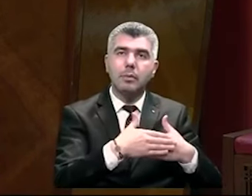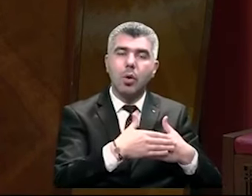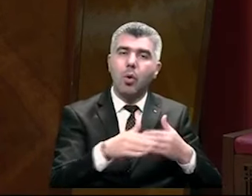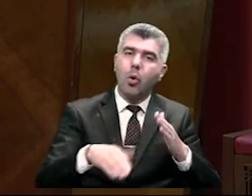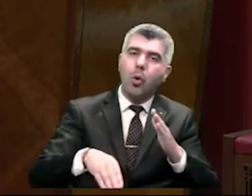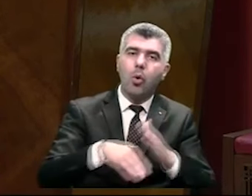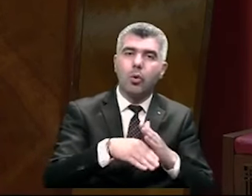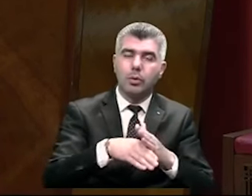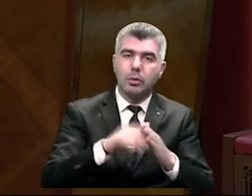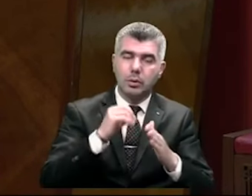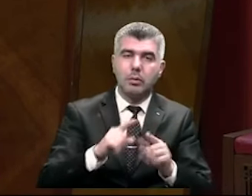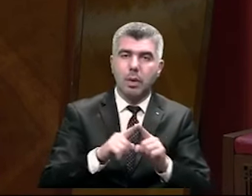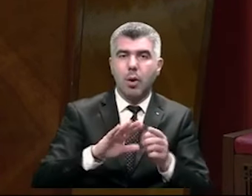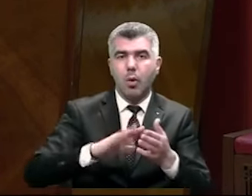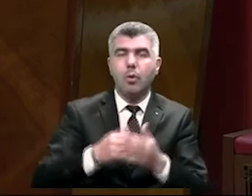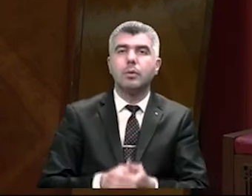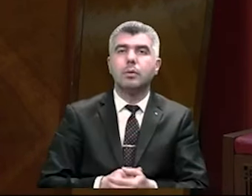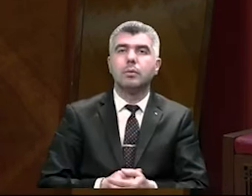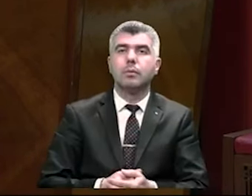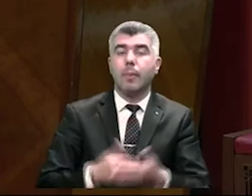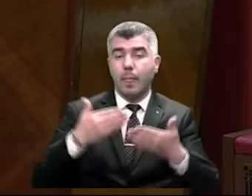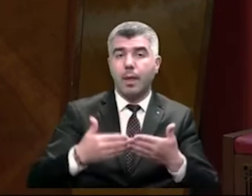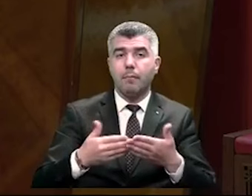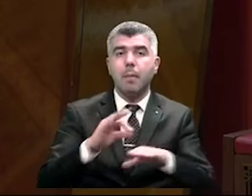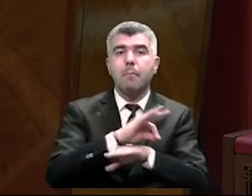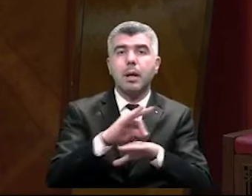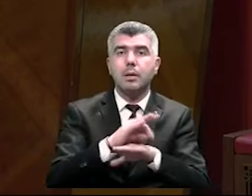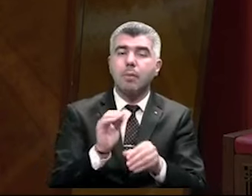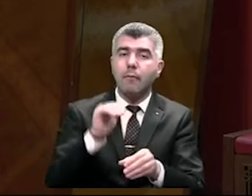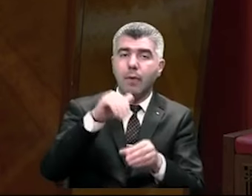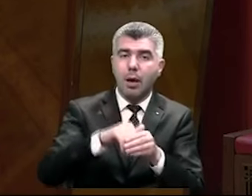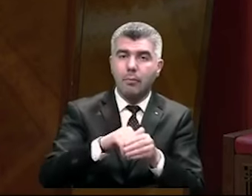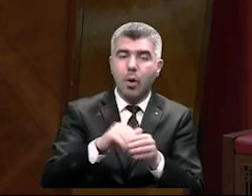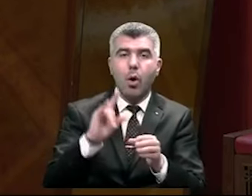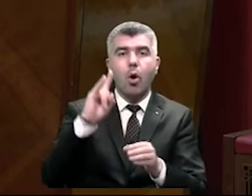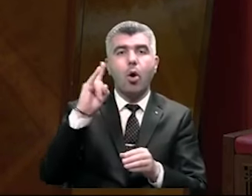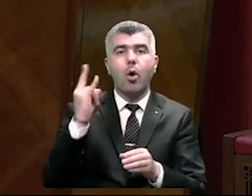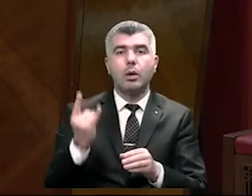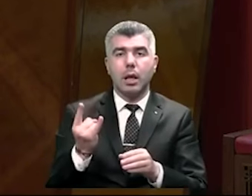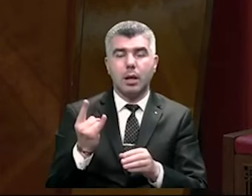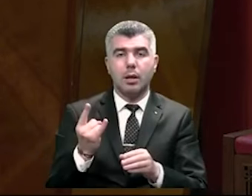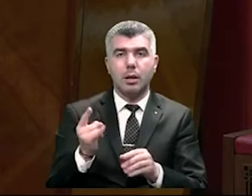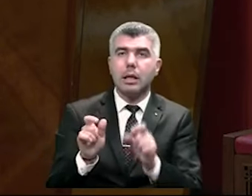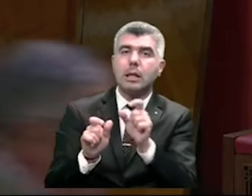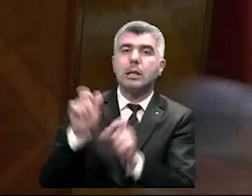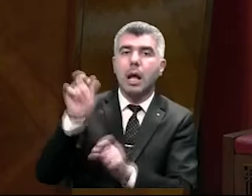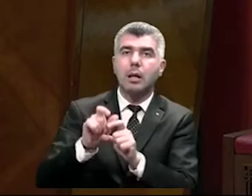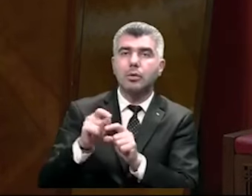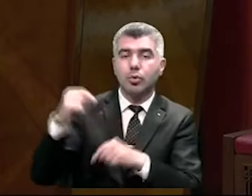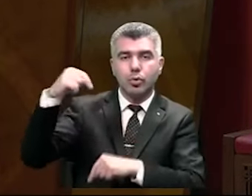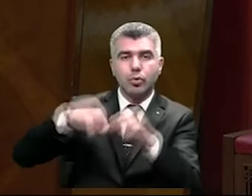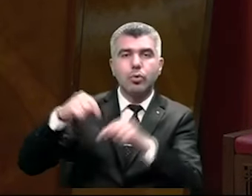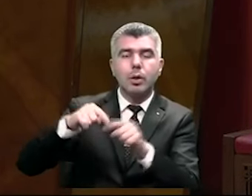المطار ديال النواصر وهذاك الموضوع اليوم مكتب داخل المطار ديال النواصر غادي يصبح اوتيل ل الناس اللي تيجيو من